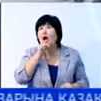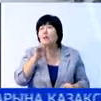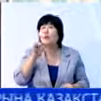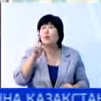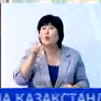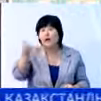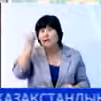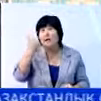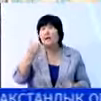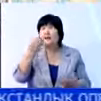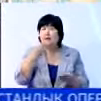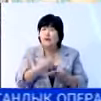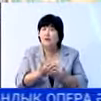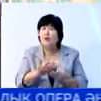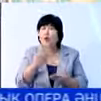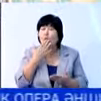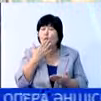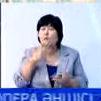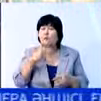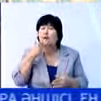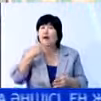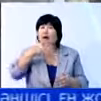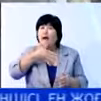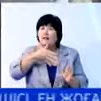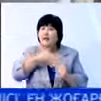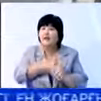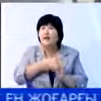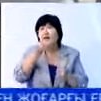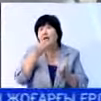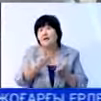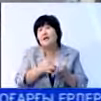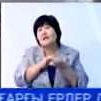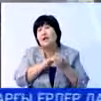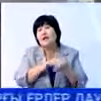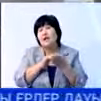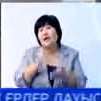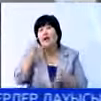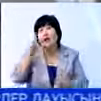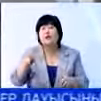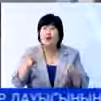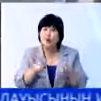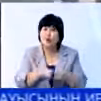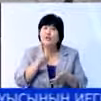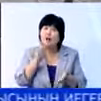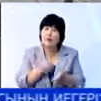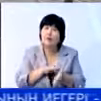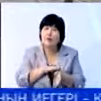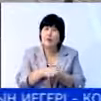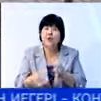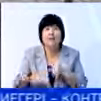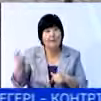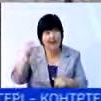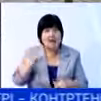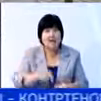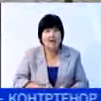тағзым етіп оларды кие тұту ұлтымыздың қанына сіңген қасиет. Киелі шаһарға саяхаттаған ардагерлер осылайша парыздарын өтеп қайтты.